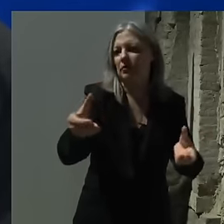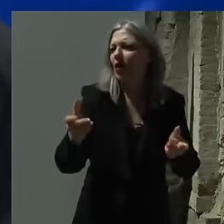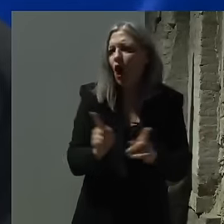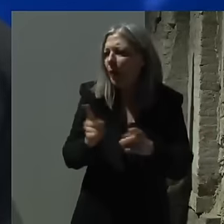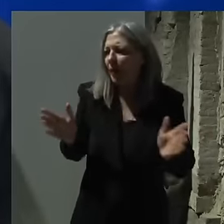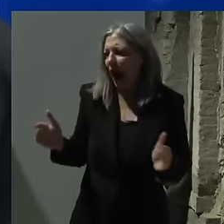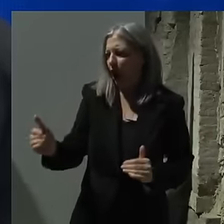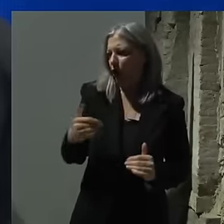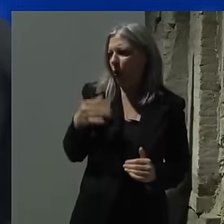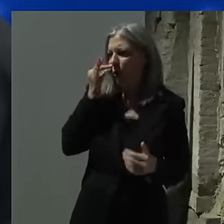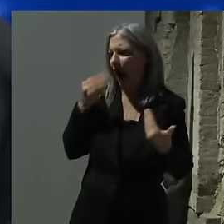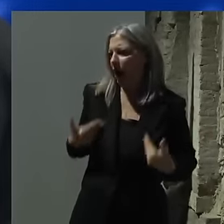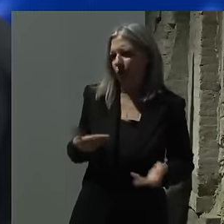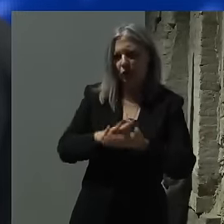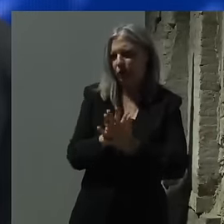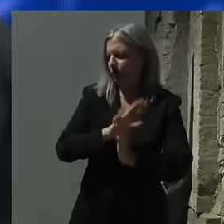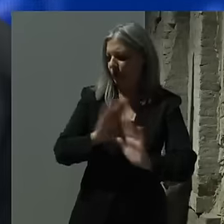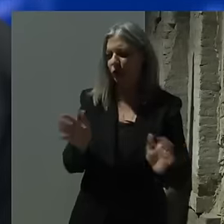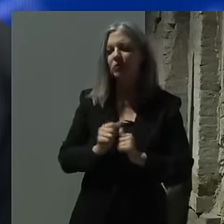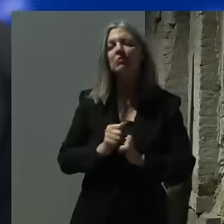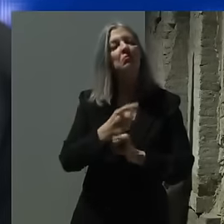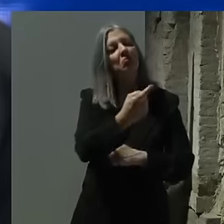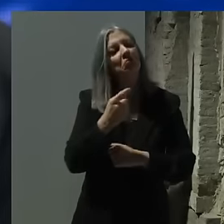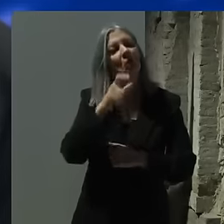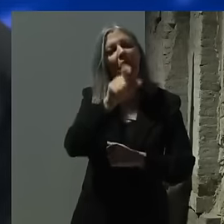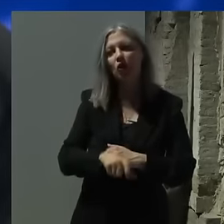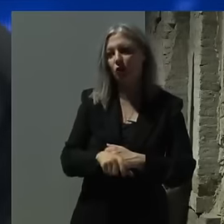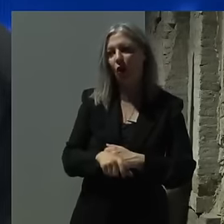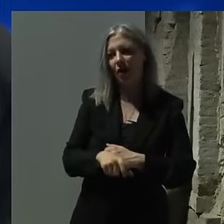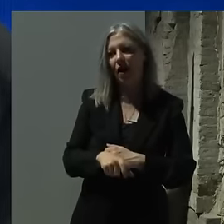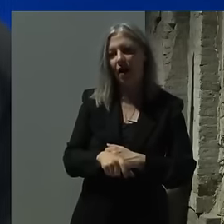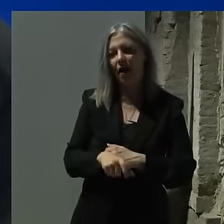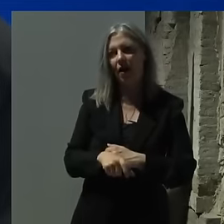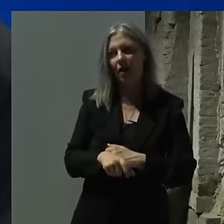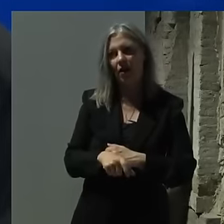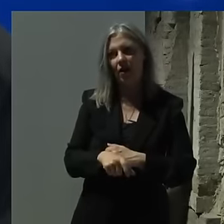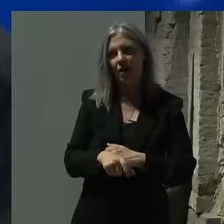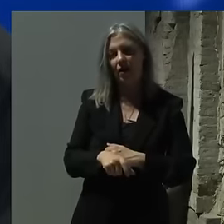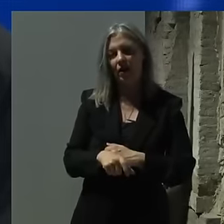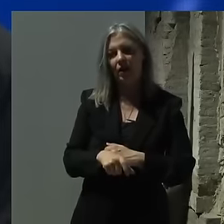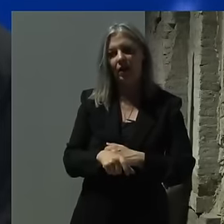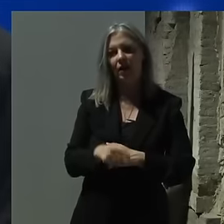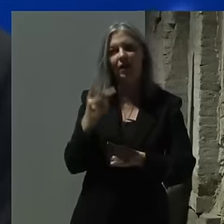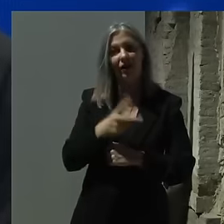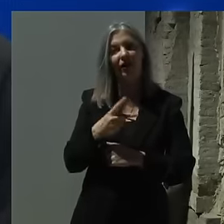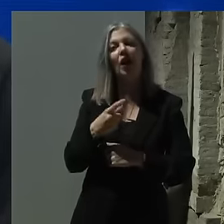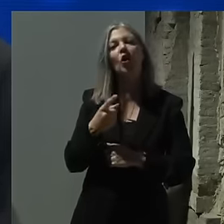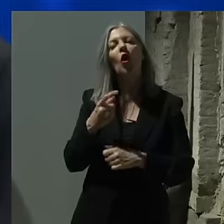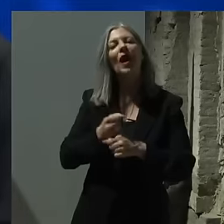i carabinieri, la persona viene consegnata come un pacco ai rappresentanti